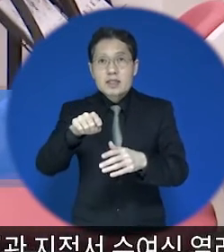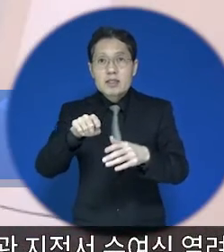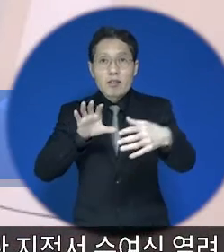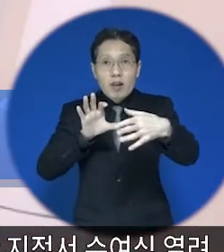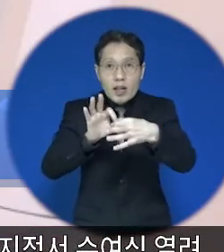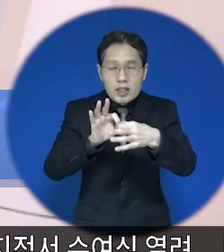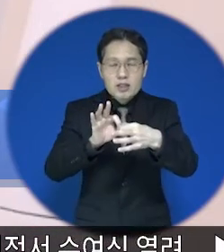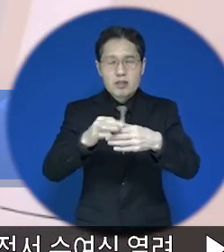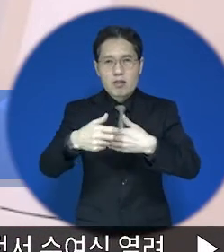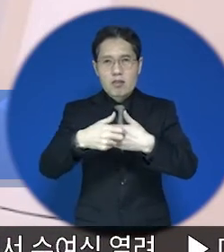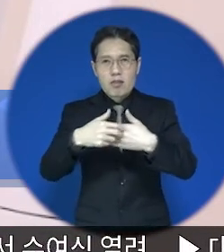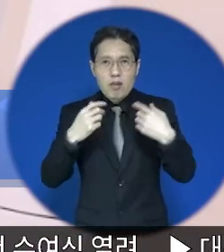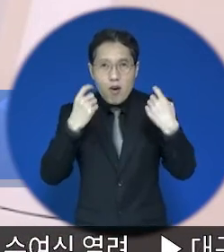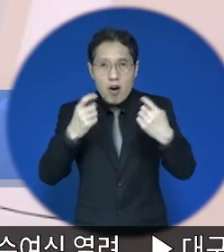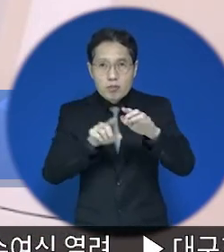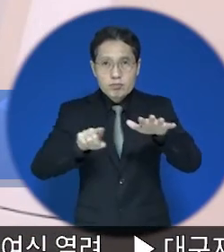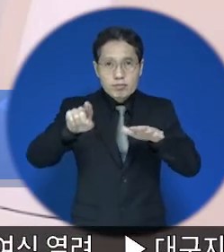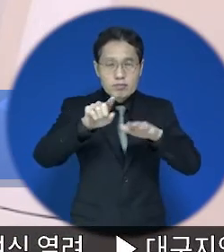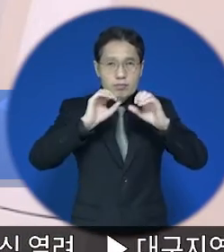관광인프라 의 우수성을 홍보할 예정입니다